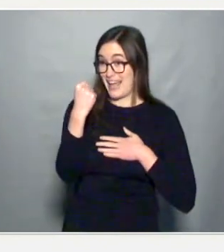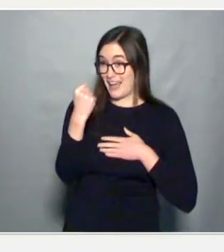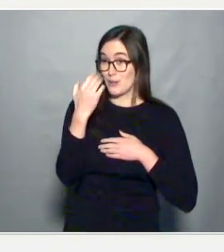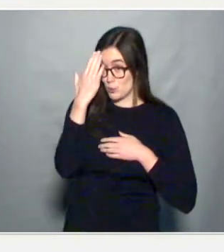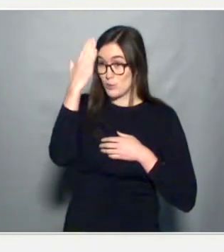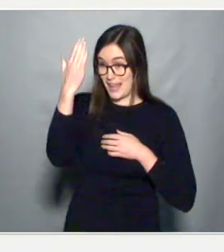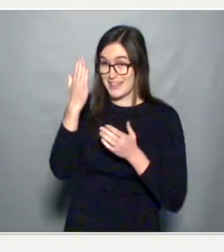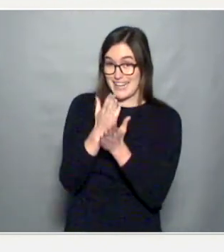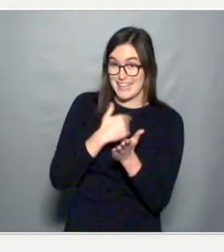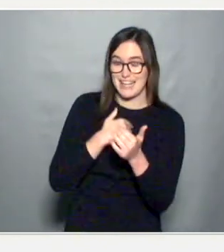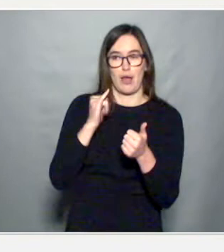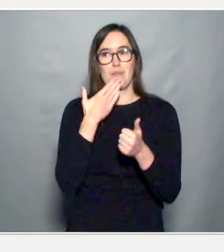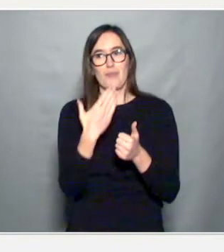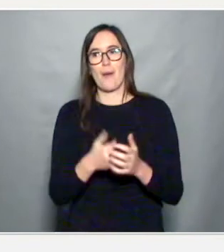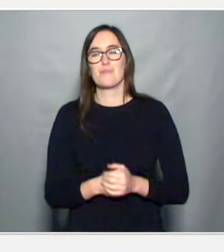bra.